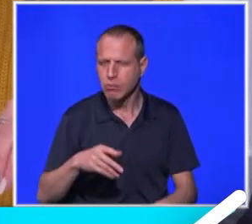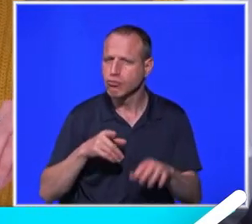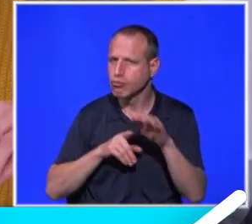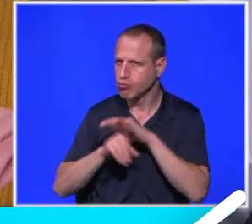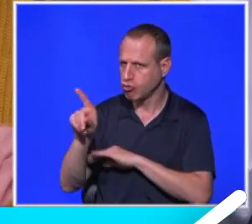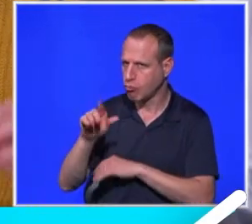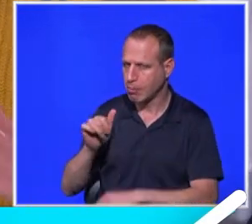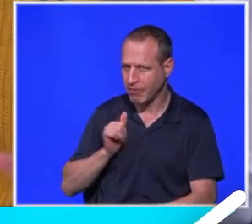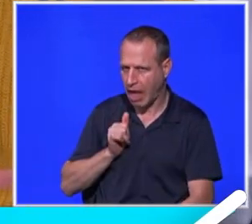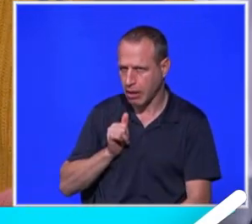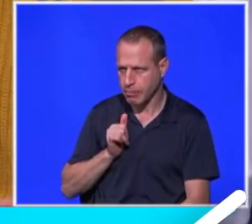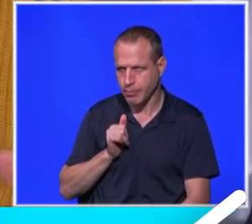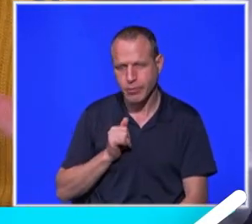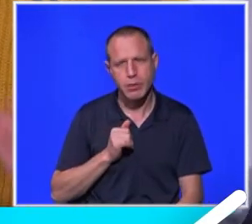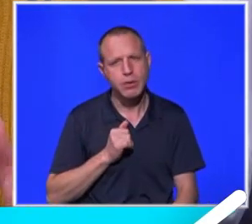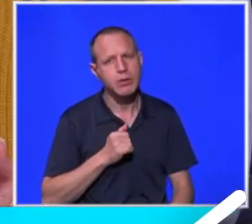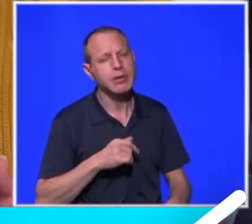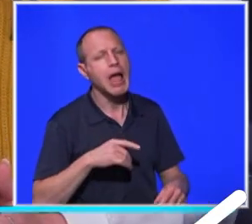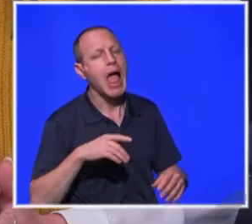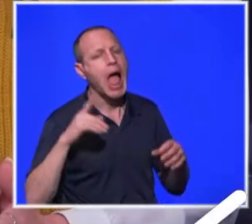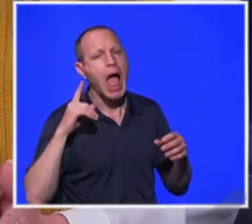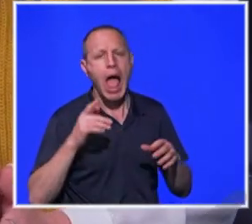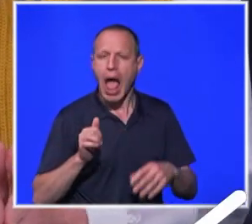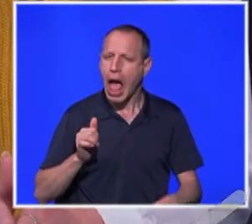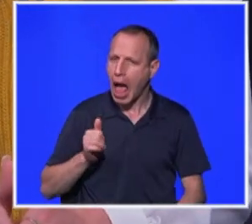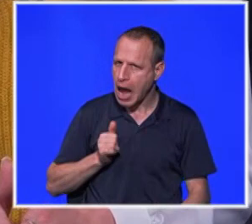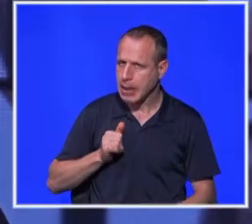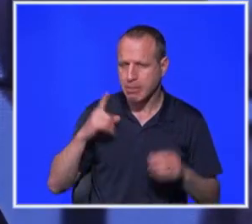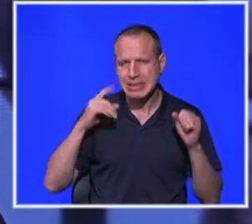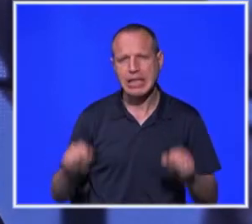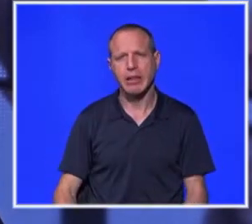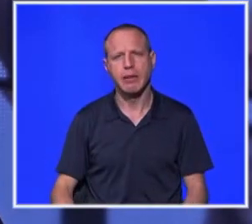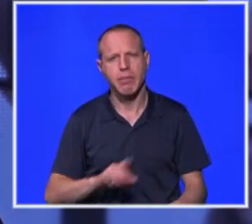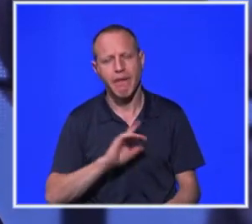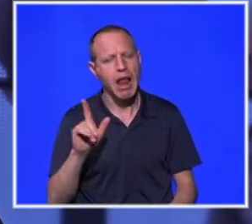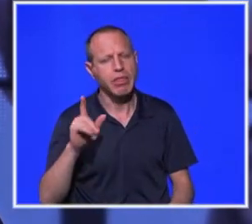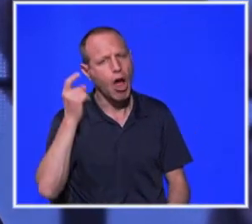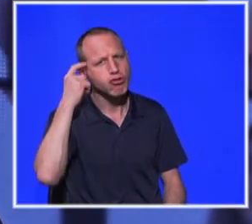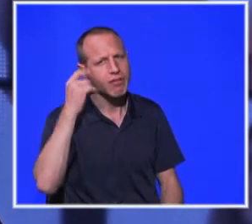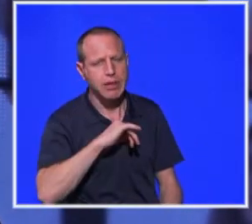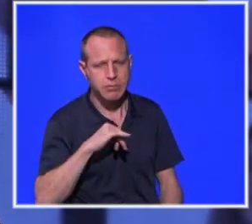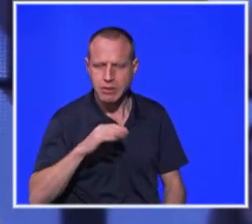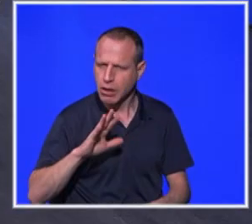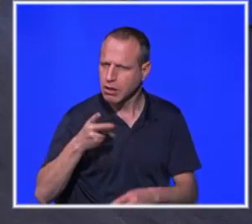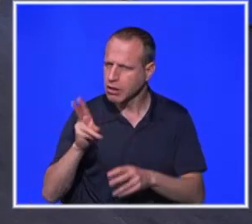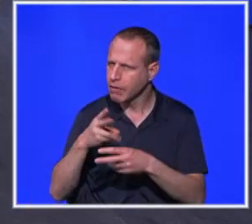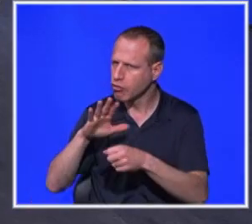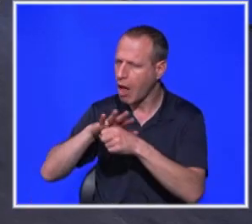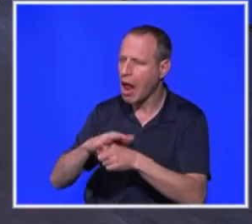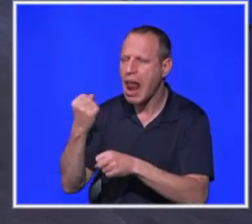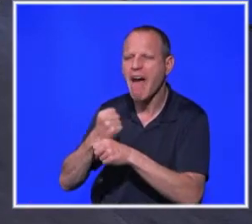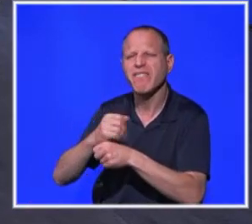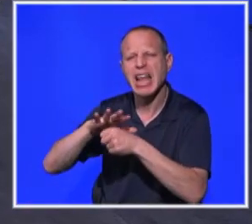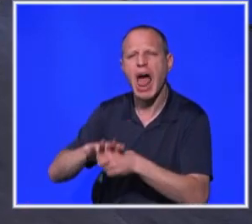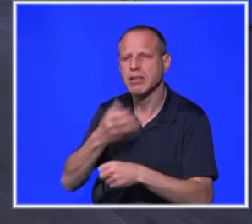וחיילים. חיילים, צייתנים. אבל אין שום לחץ מהשטח על הרבנים? לא, אי אפשר להפעיל לחץ, רואים שאנשים מתים,